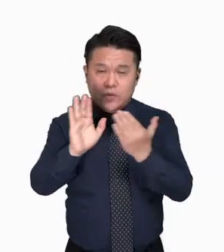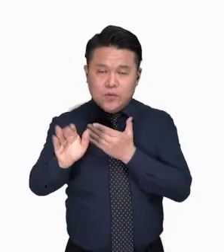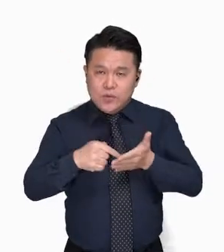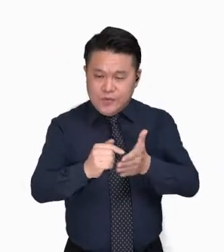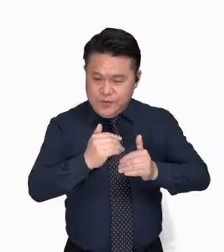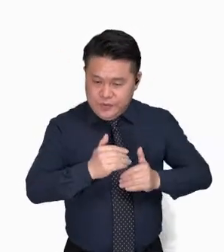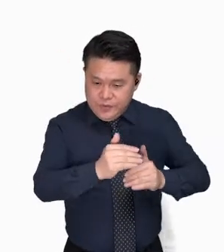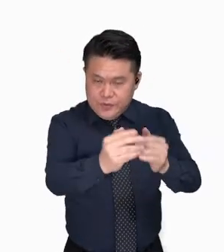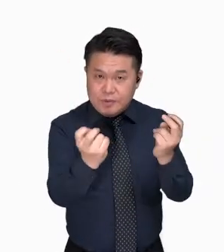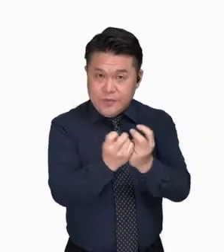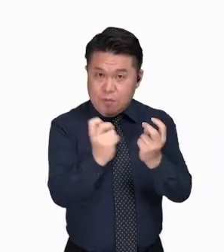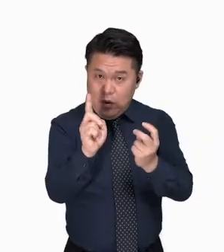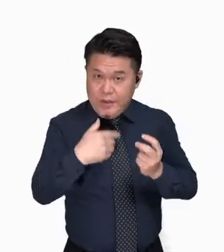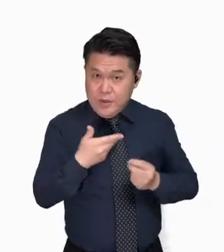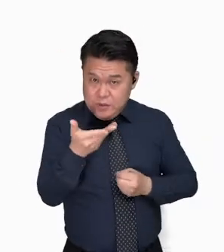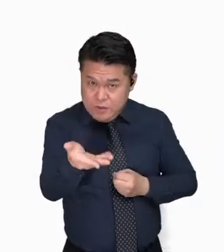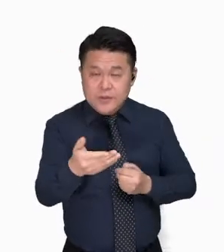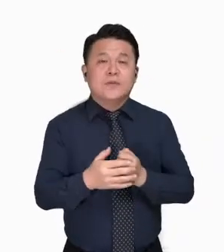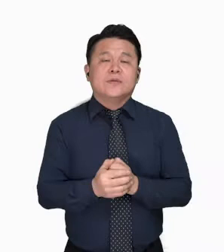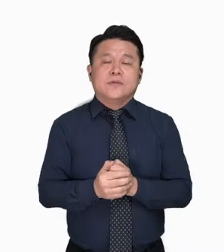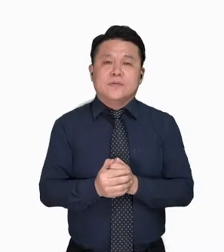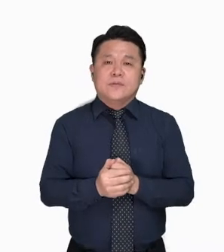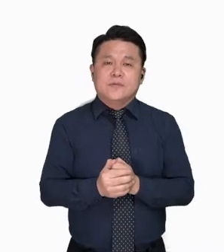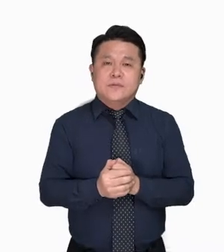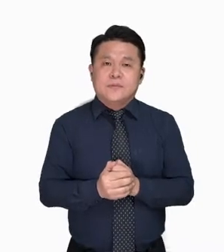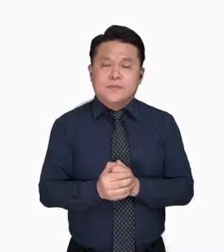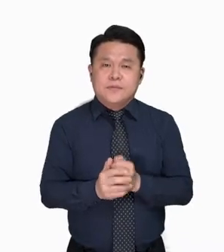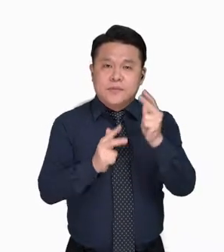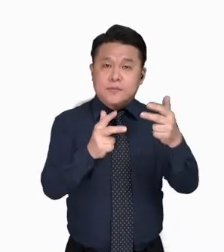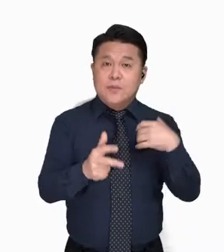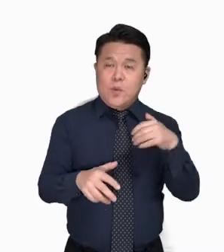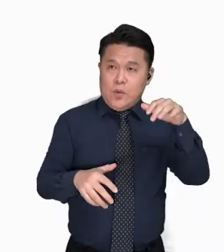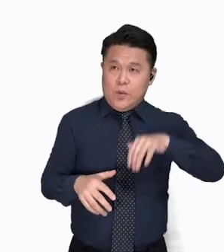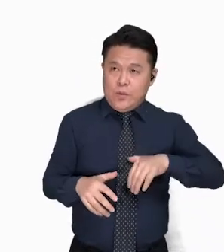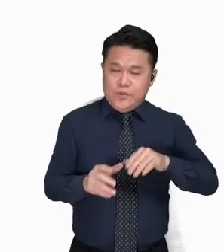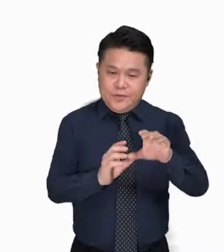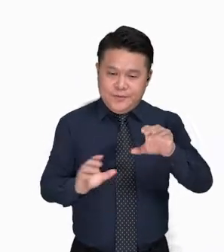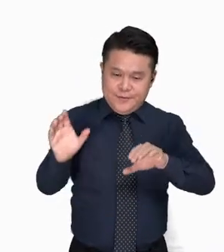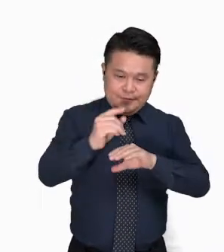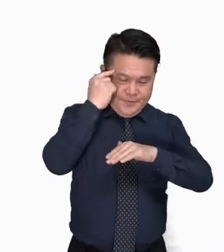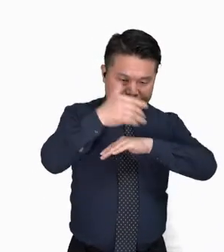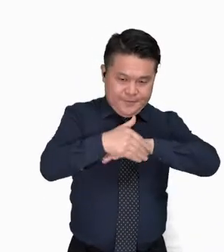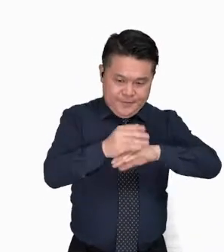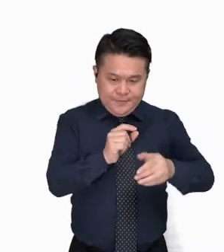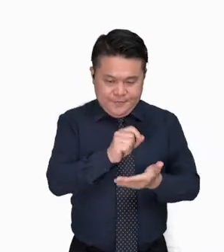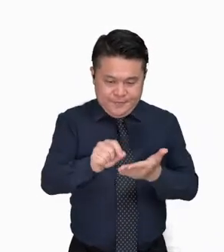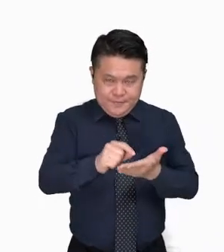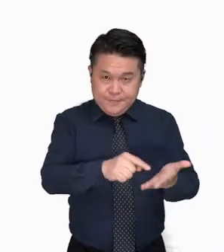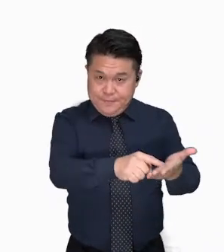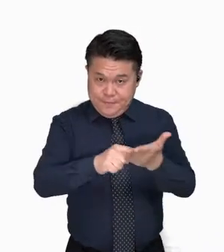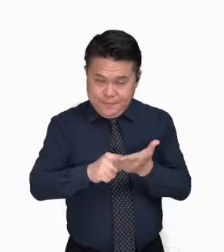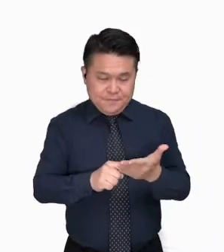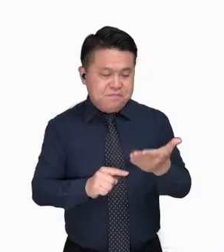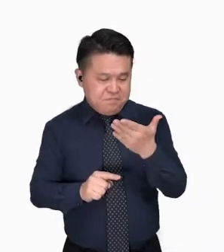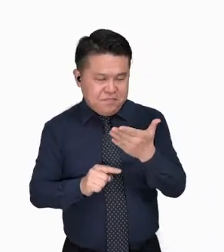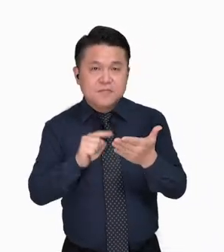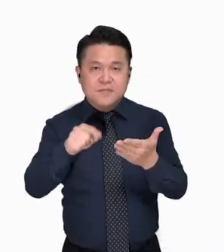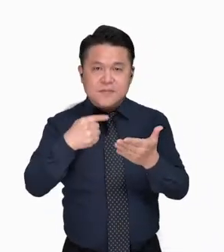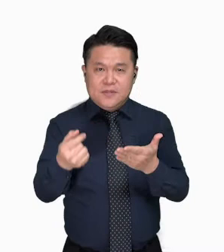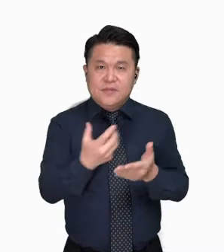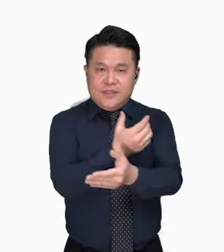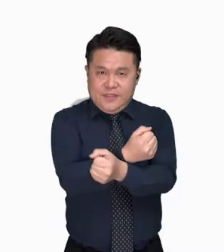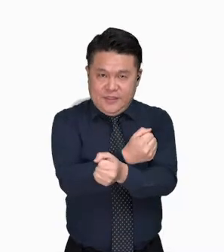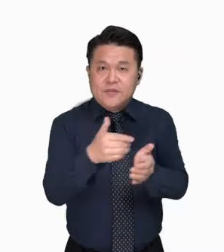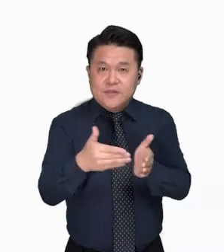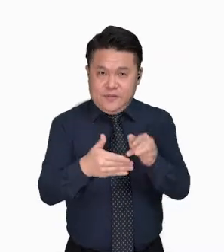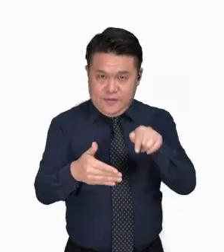추진 절차와 지침을 안내합니다. 사업 수행기관은 보완된 최종 실행계획서를 제출하고 이에 따라